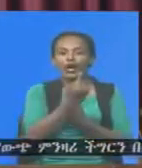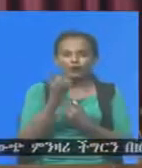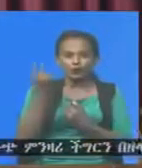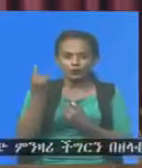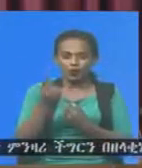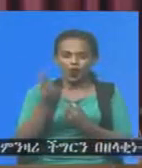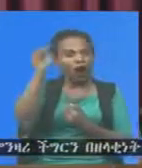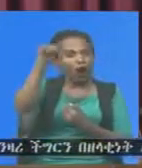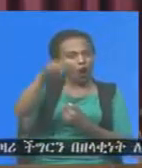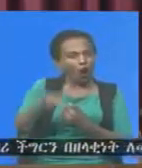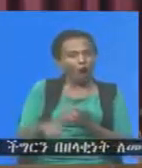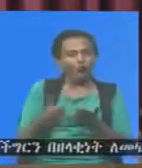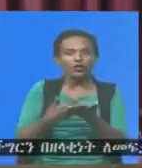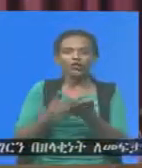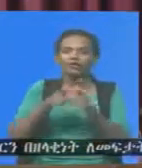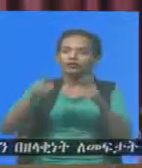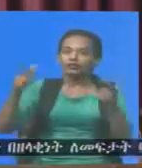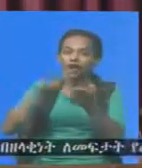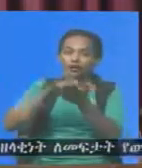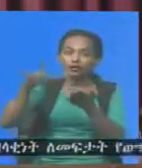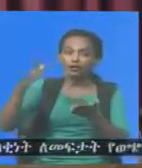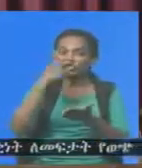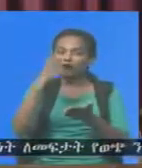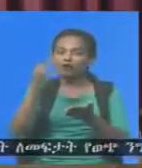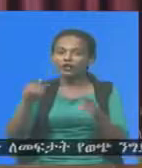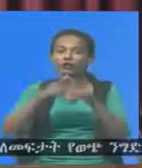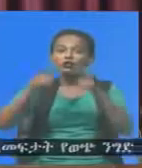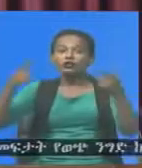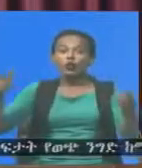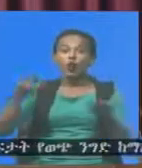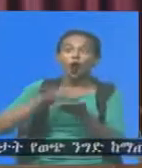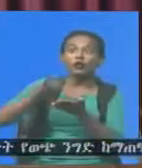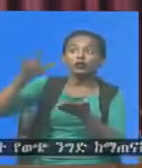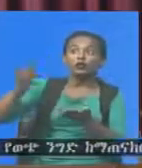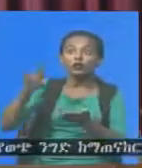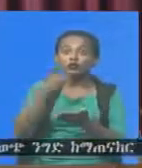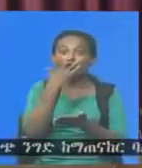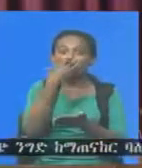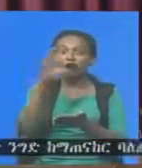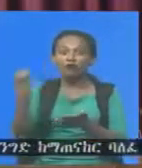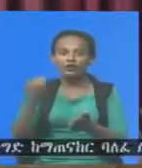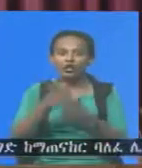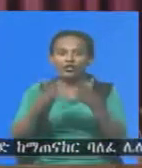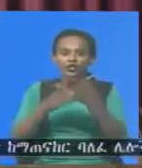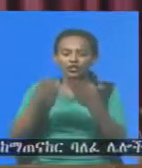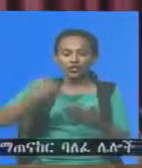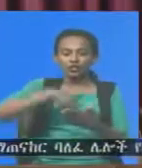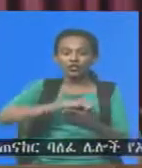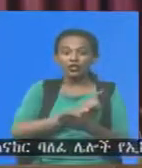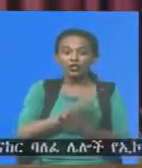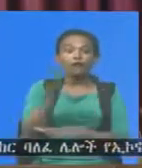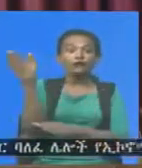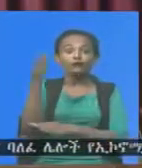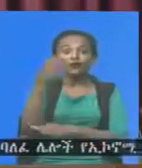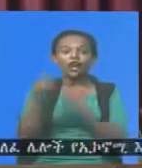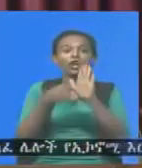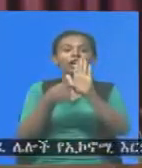አዎ ይህ ትልቅ አየር መንገድ የአፍሪካ ትልቁ አየር መንገድ ይሆናል፣ በአፍሪካ ደረጃ የእኛን ፍላግ ያሳያል